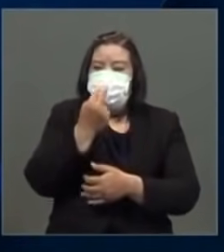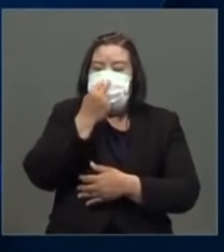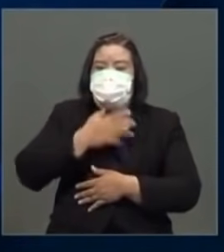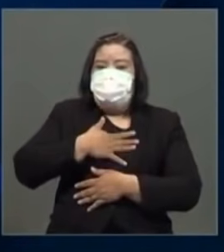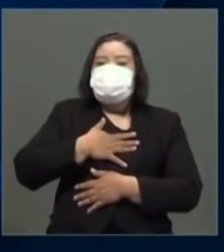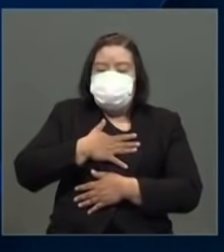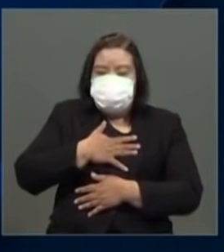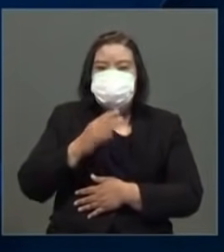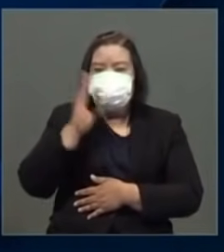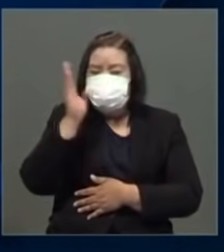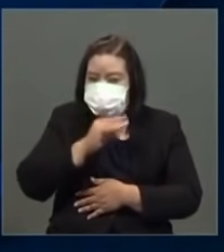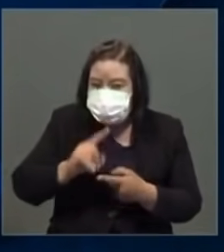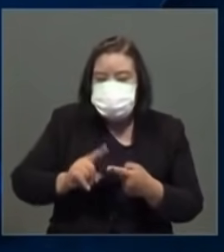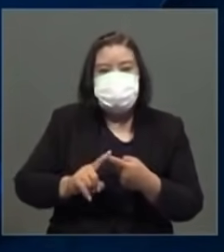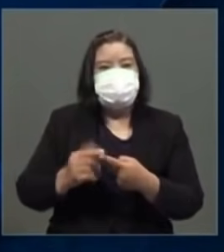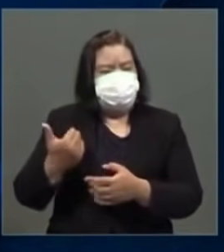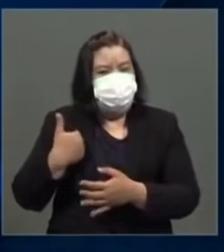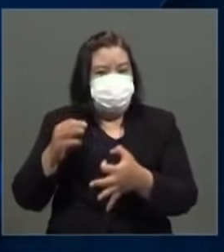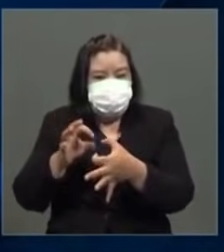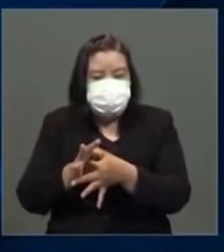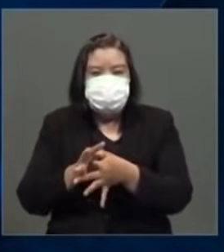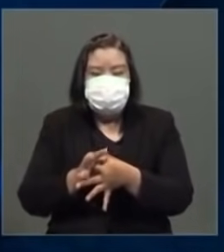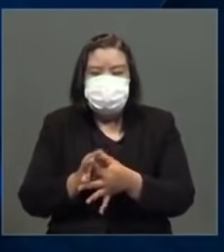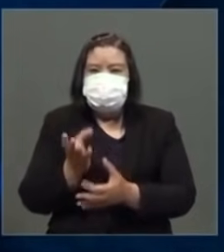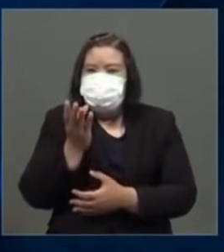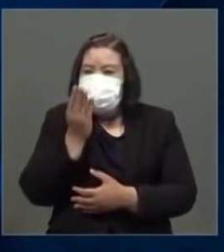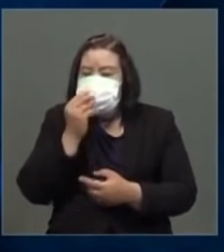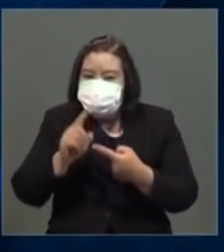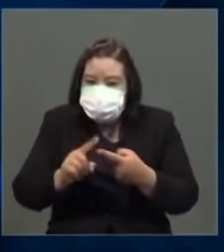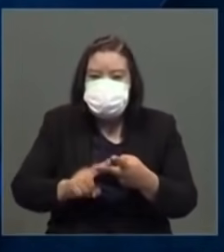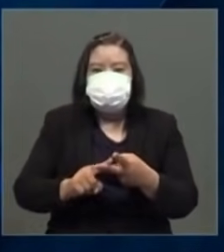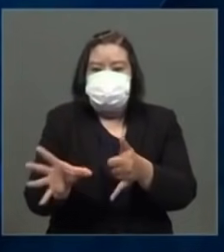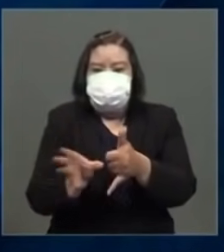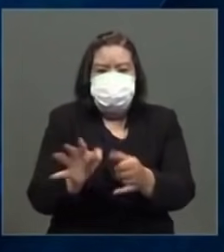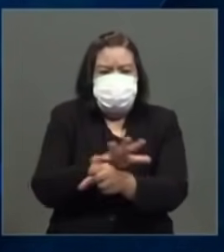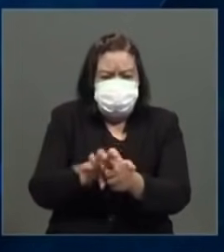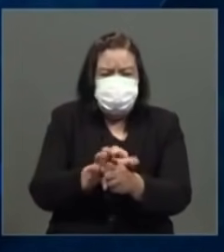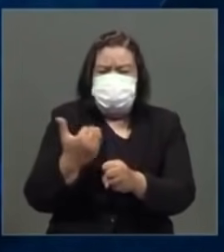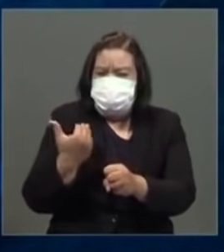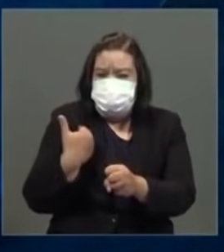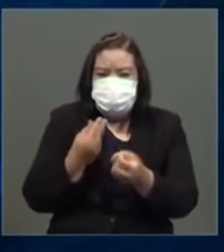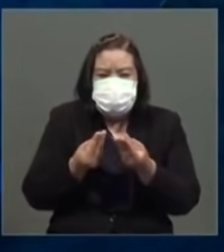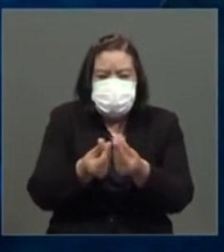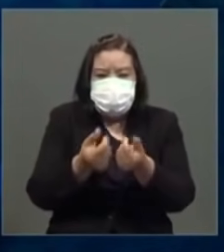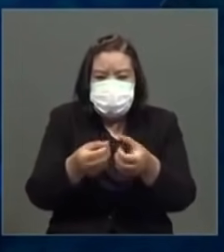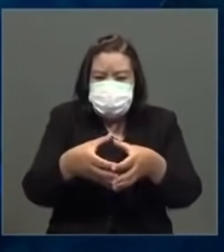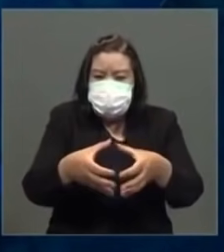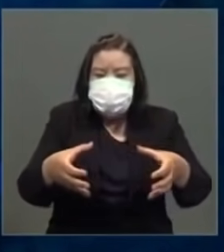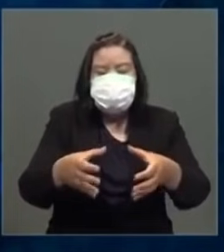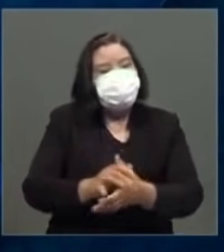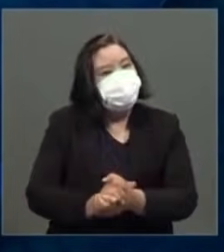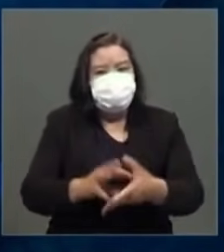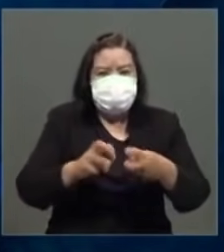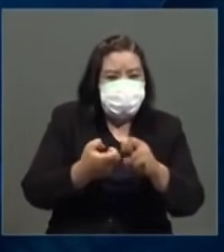ของผู้ที่ยังมีตัวเลขของการติดเชื้ออยู่ภายในจังหวัดนั้นจำนวนมากทีเดียวก็จะต้องเผชิญไปทั้งสอง